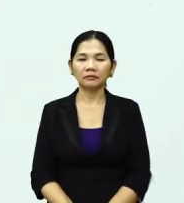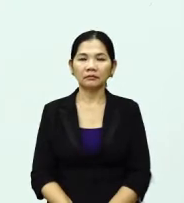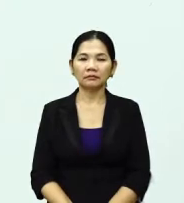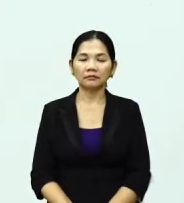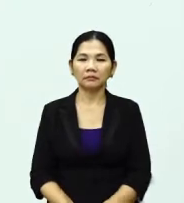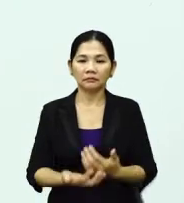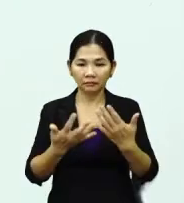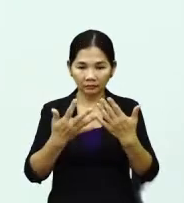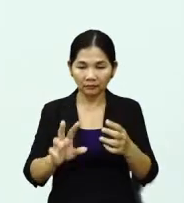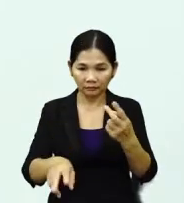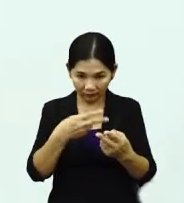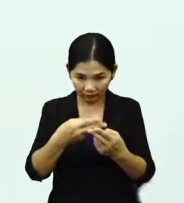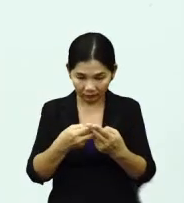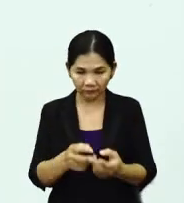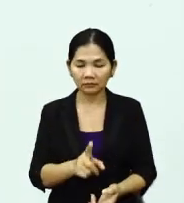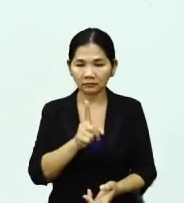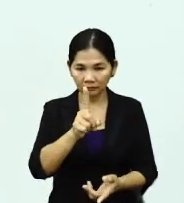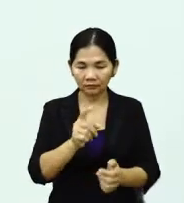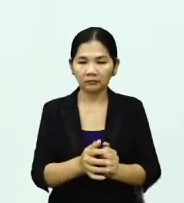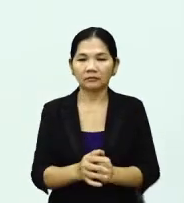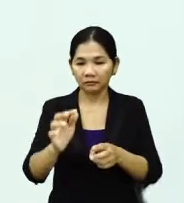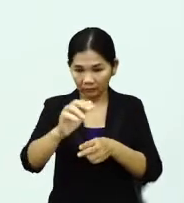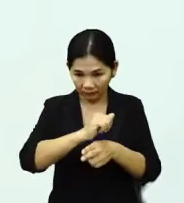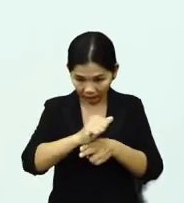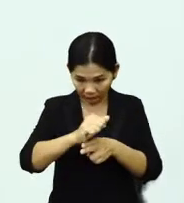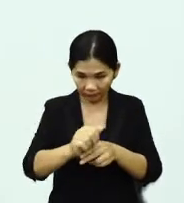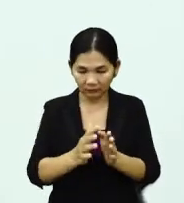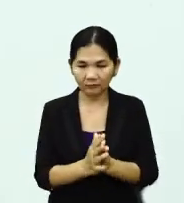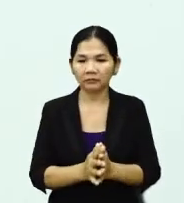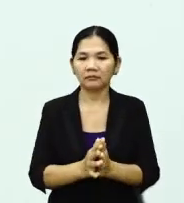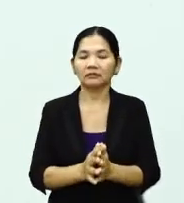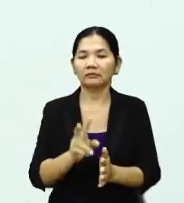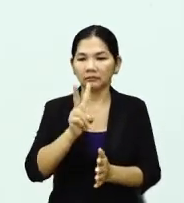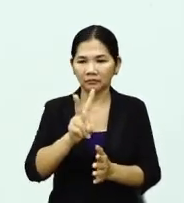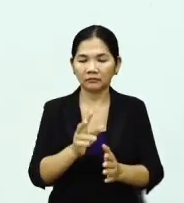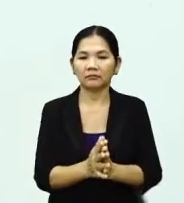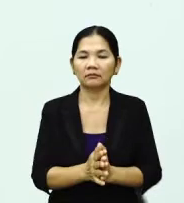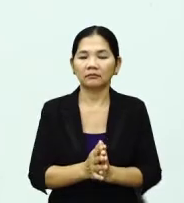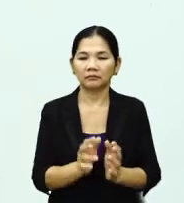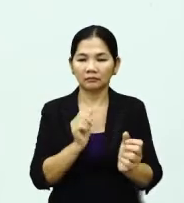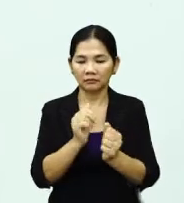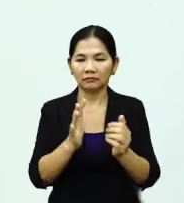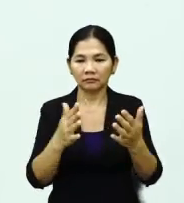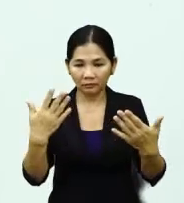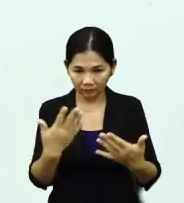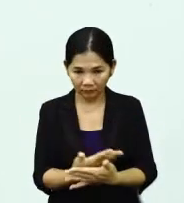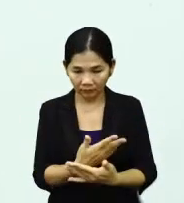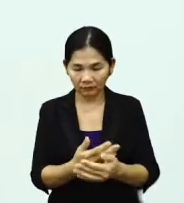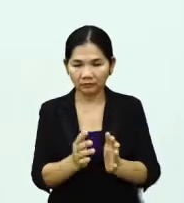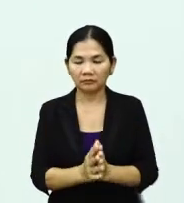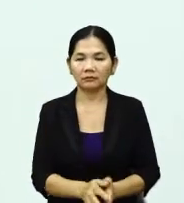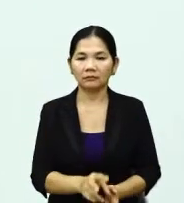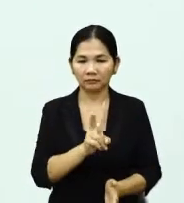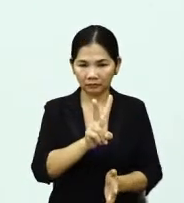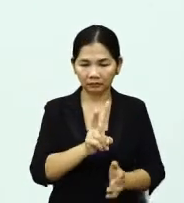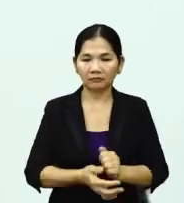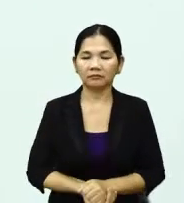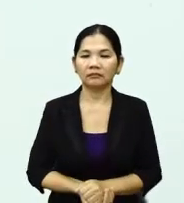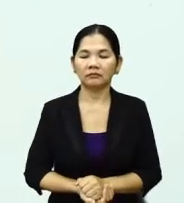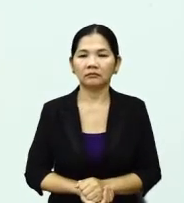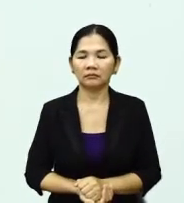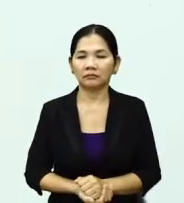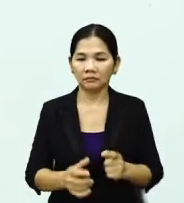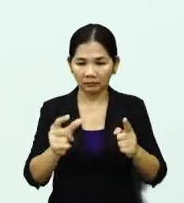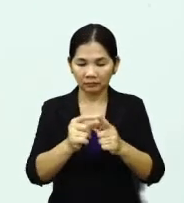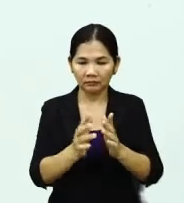Bởi tôi bị con chlai xâm nụ tìm mùi rối, lùm hạt tìm mùi rối, con phơi lùm hạt tìm bí, con chọc bằng tọt thơm mấy, đã lịch bì. Hay con đã